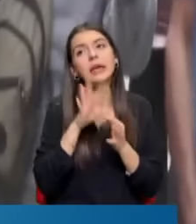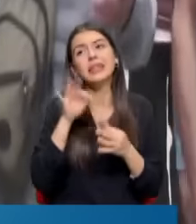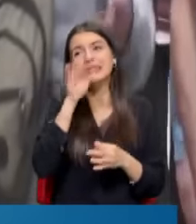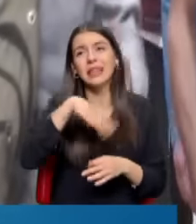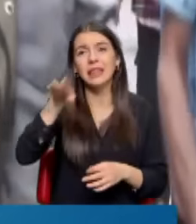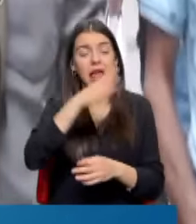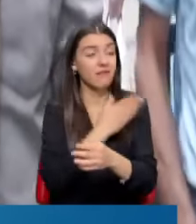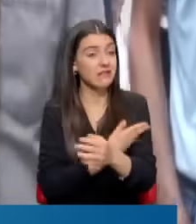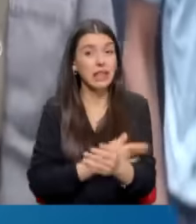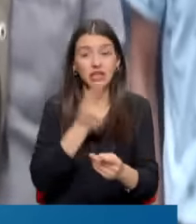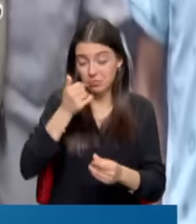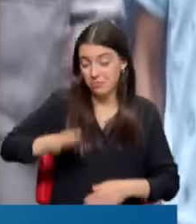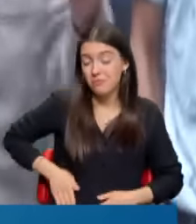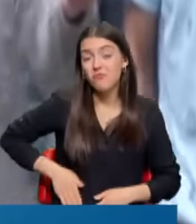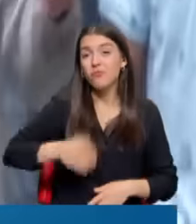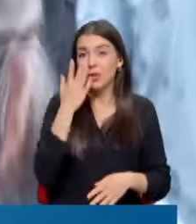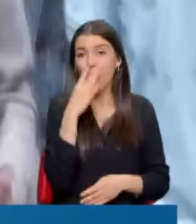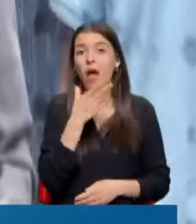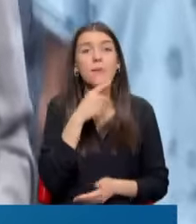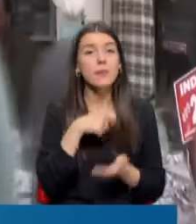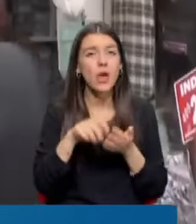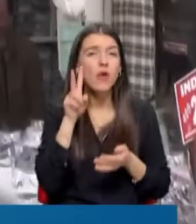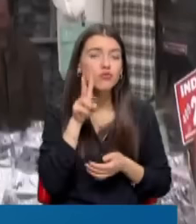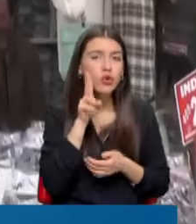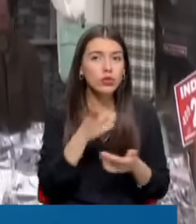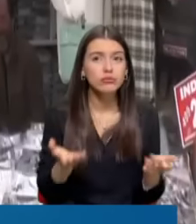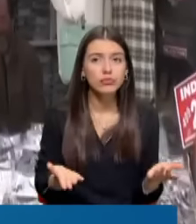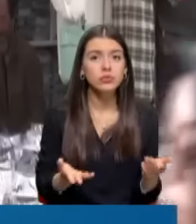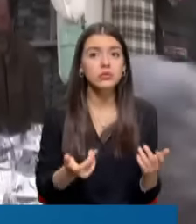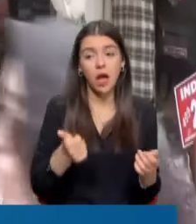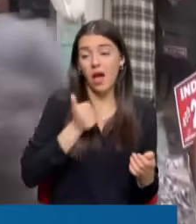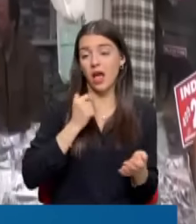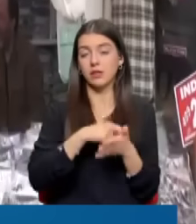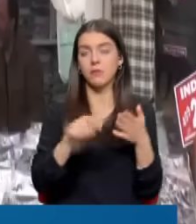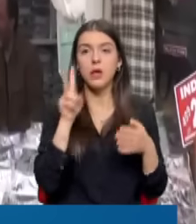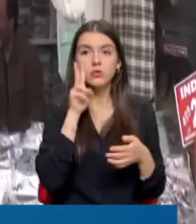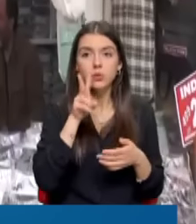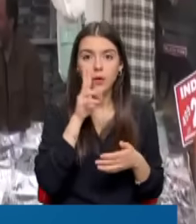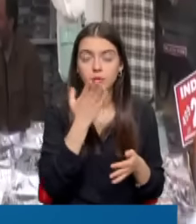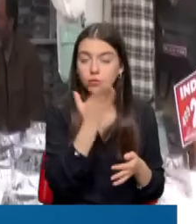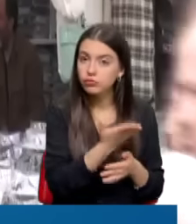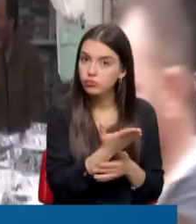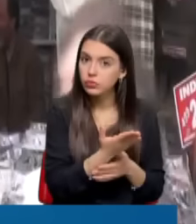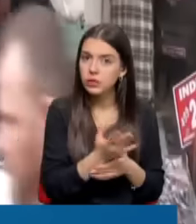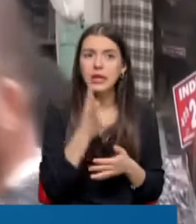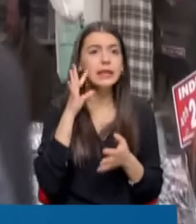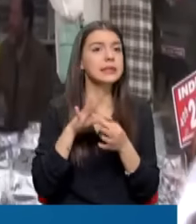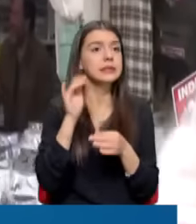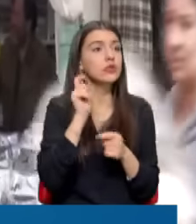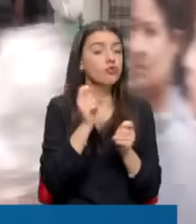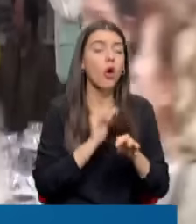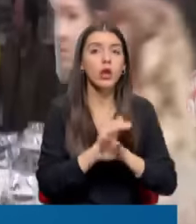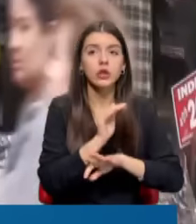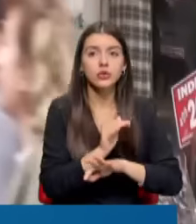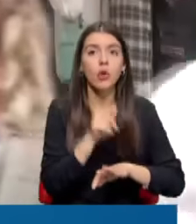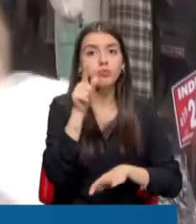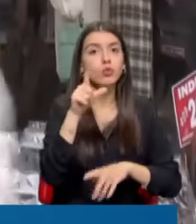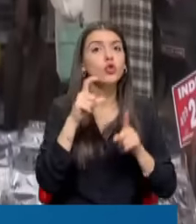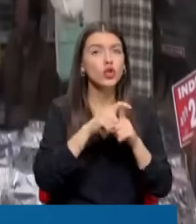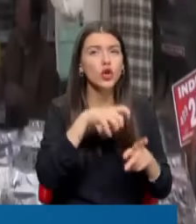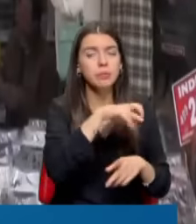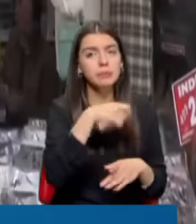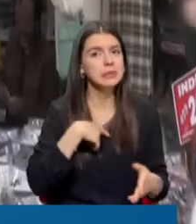sıkıntısı çok yüksek. Emekli maaşları görüyorsunuz çok düşük. Asgari ücretle sen ona kesen. İnsanlar zor geçiniyor yani. Şimdi bu durumda